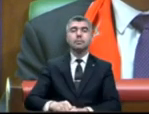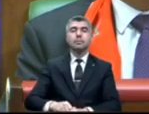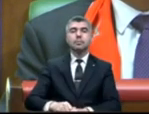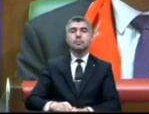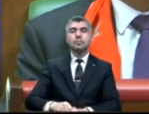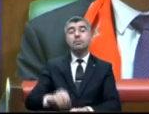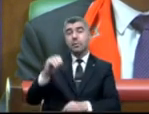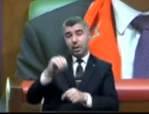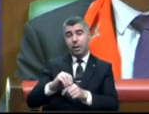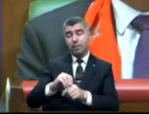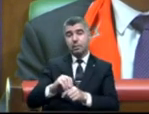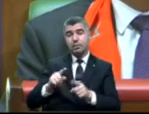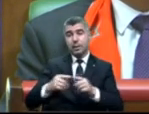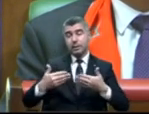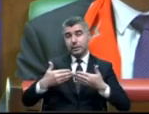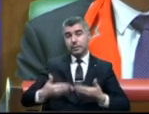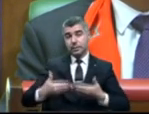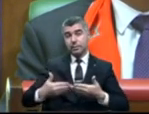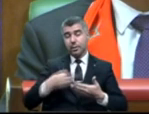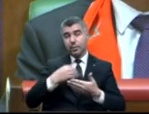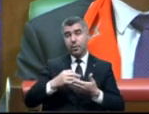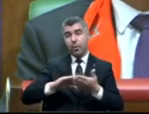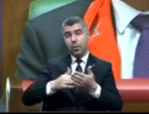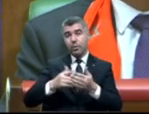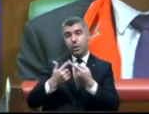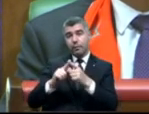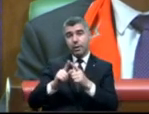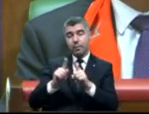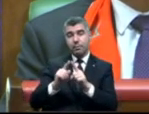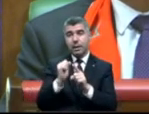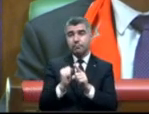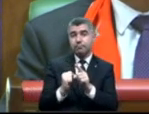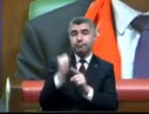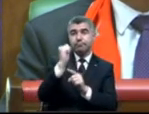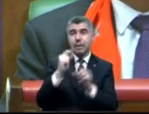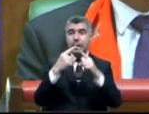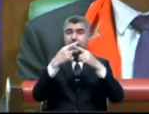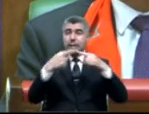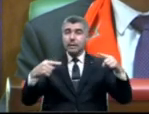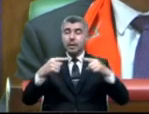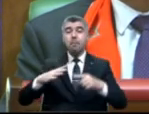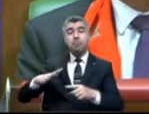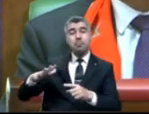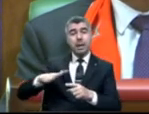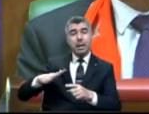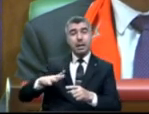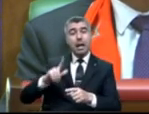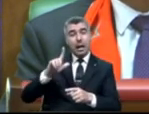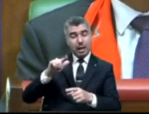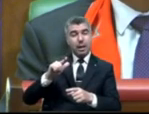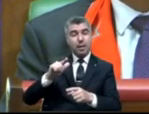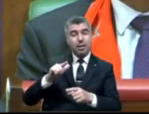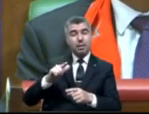أن الوضعية الخطيرة التي توجد عليها بعض هذه الأعمدة خصوصا في بعض المدن يترك